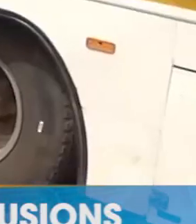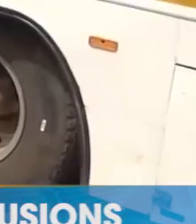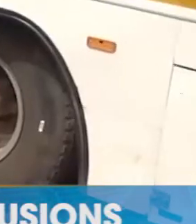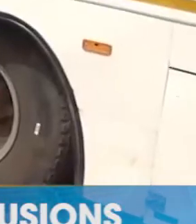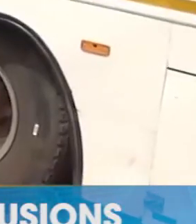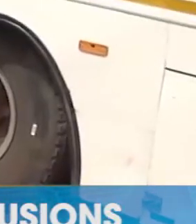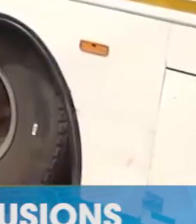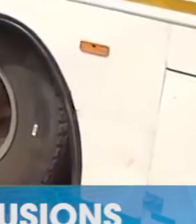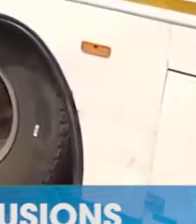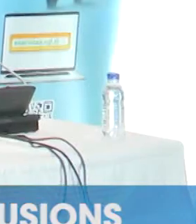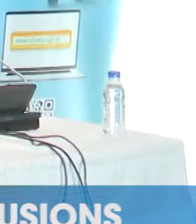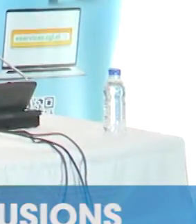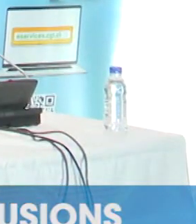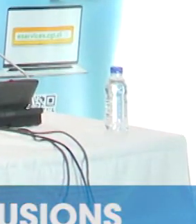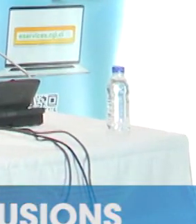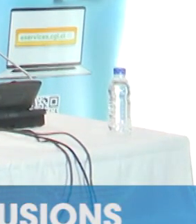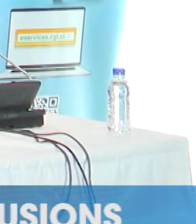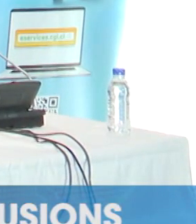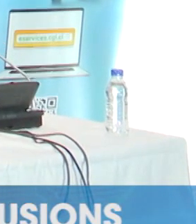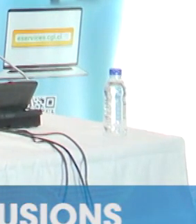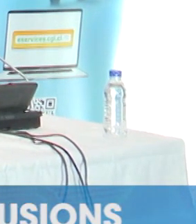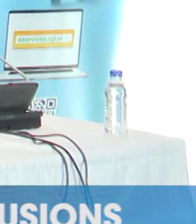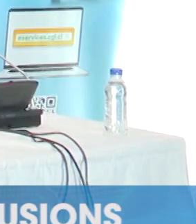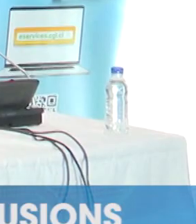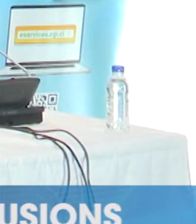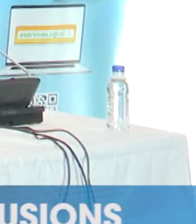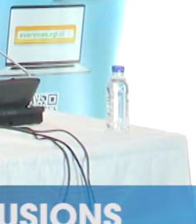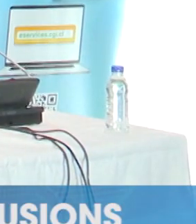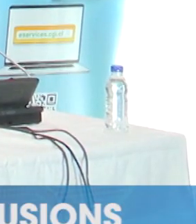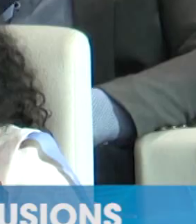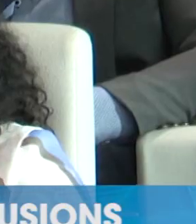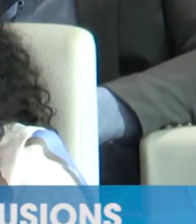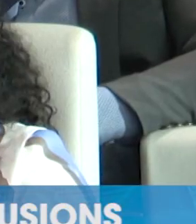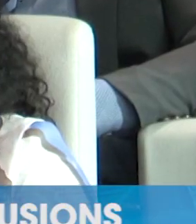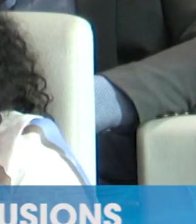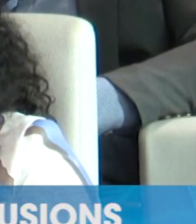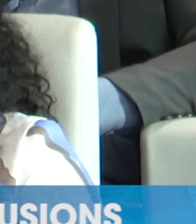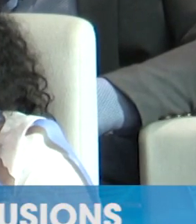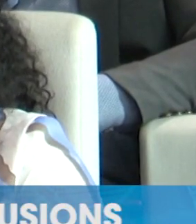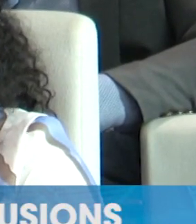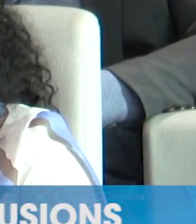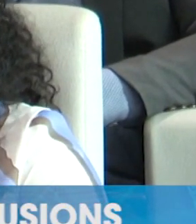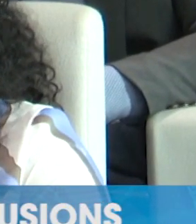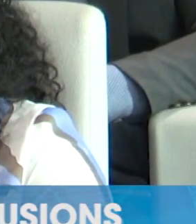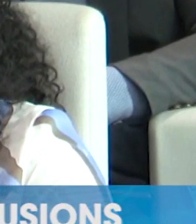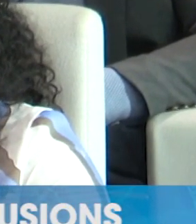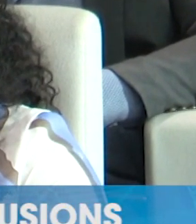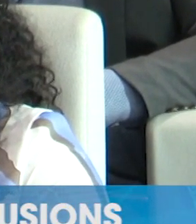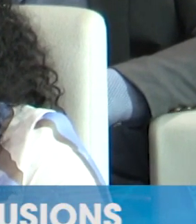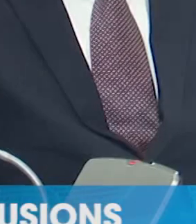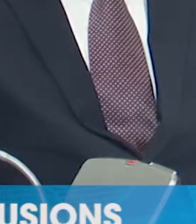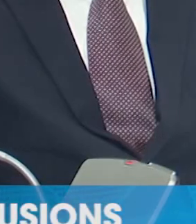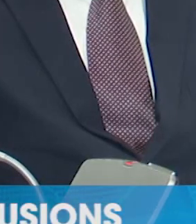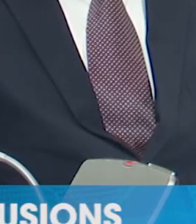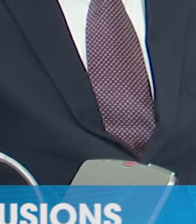hier un point de presse au cours duquel les résultats de l'enquête ouverte à la suite de l'accident mortel qui a endeuillé la Côte d'Ivoire le 5